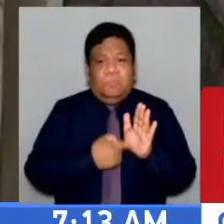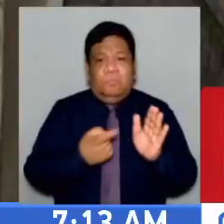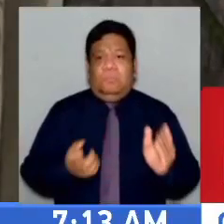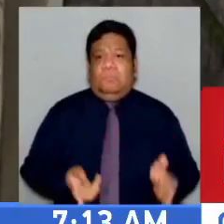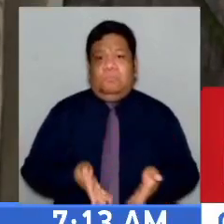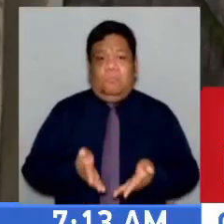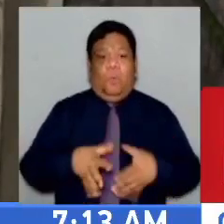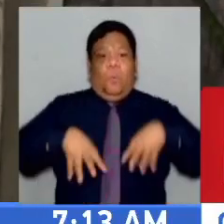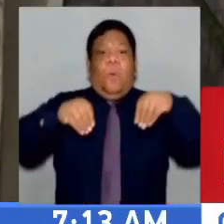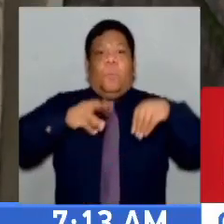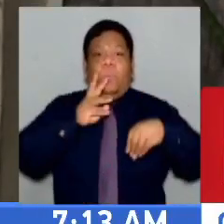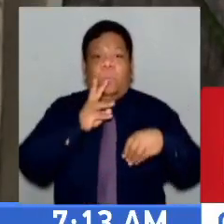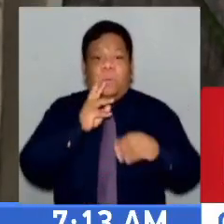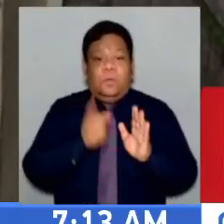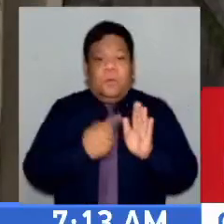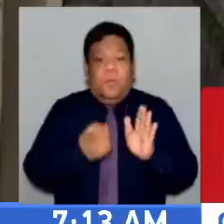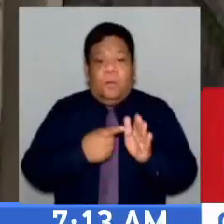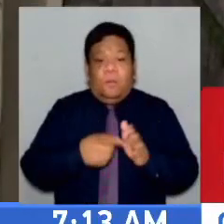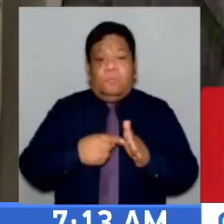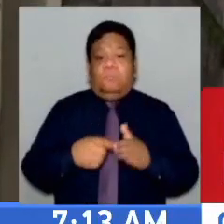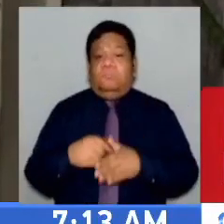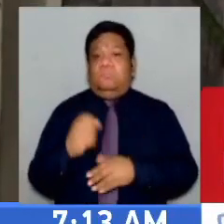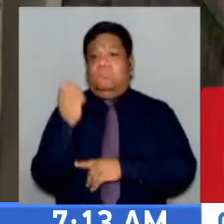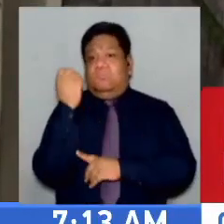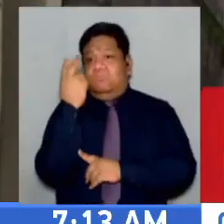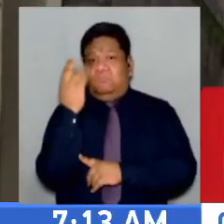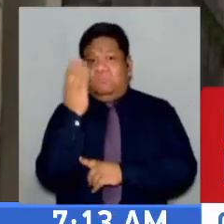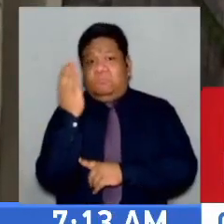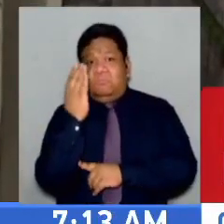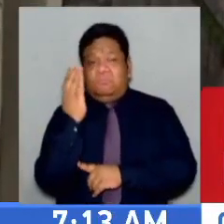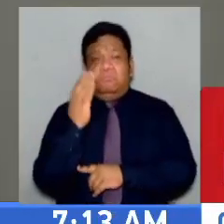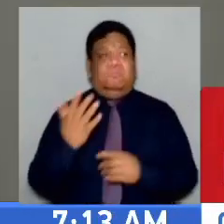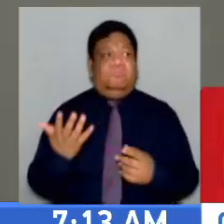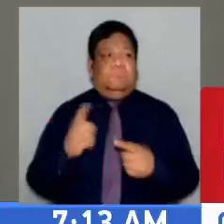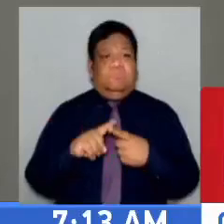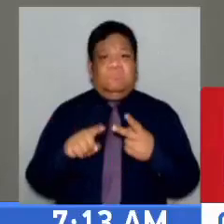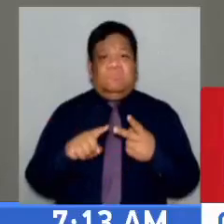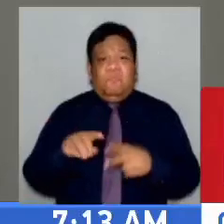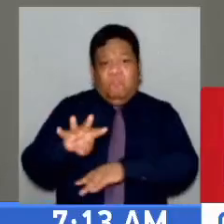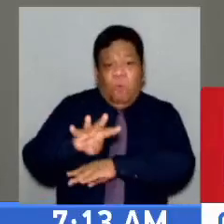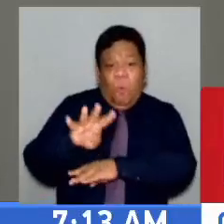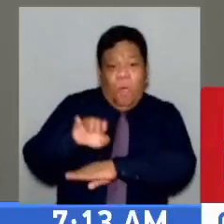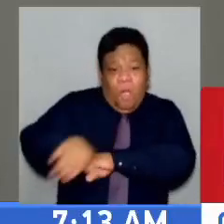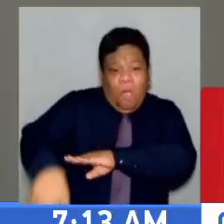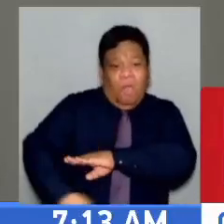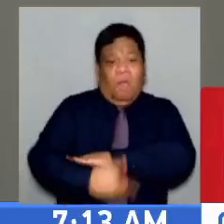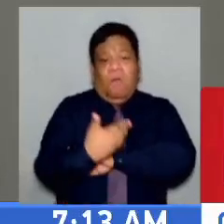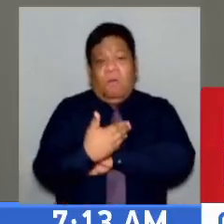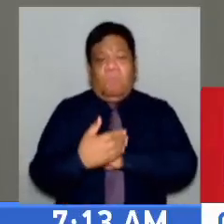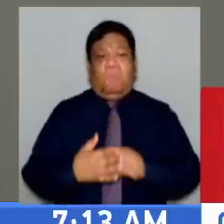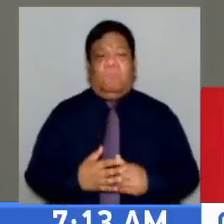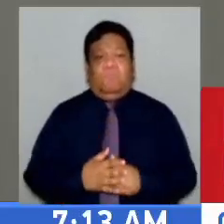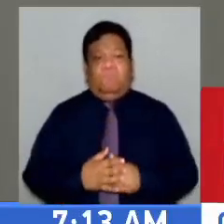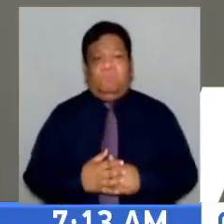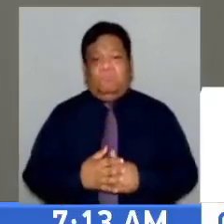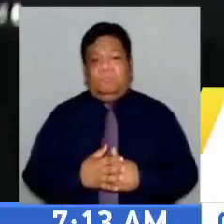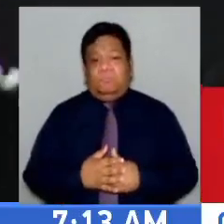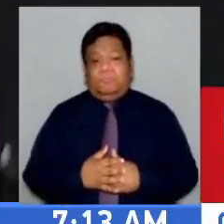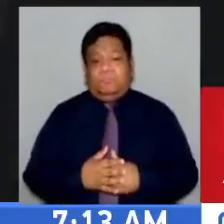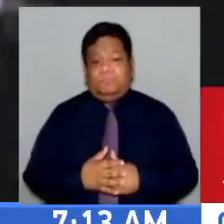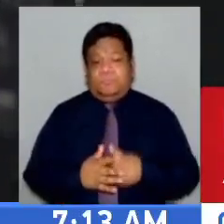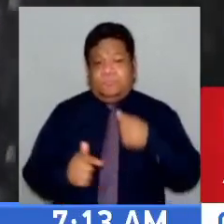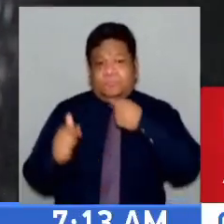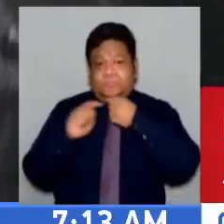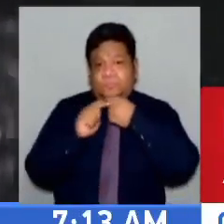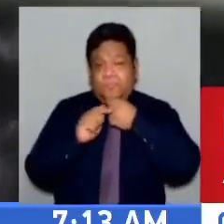ng tanghali, minsan alas 4 ng hapon hanggang umaga. Paliwanag ng Maynilad, masyado kasing malabo ang kanilang tubig,